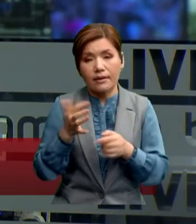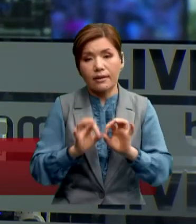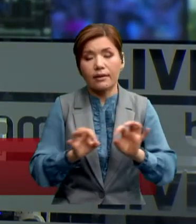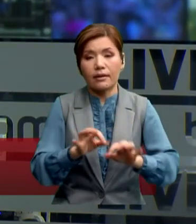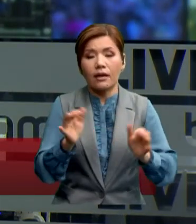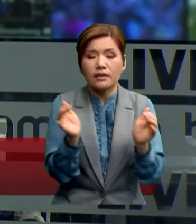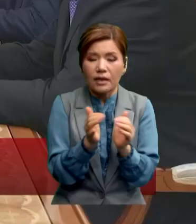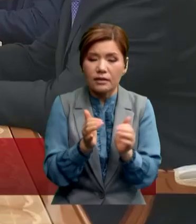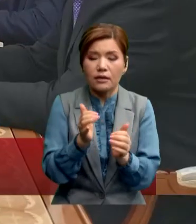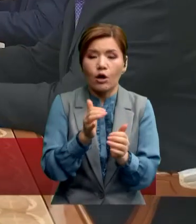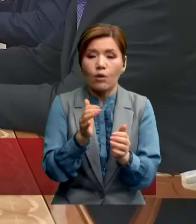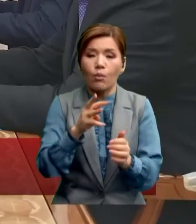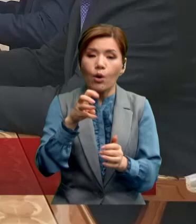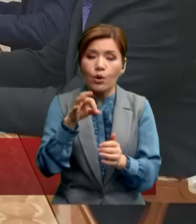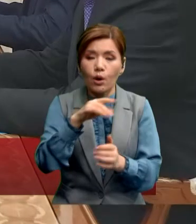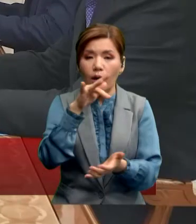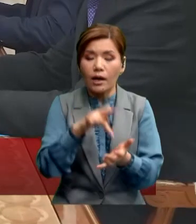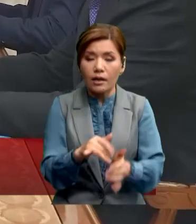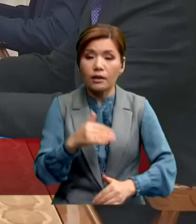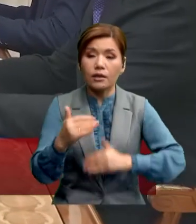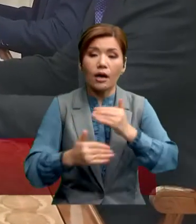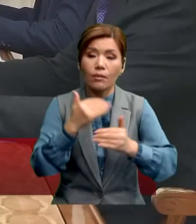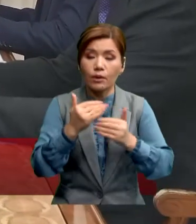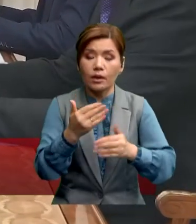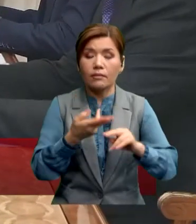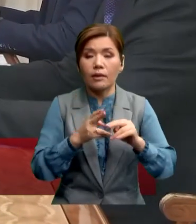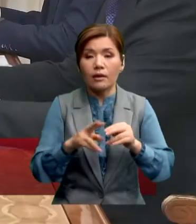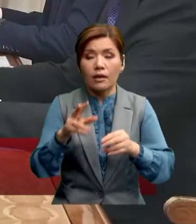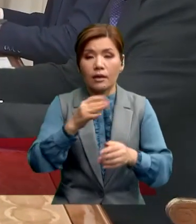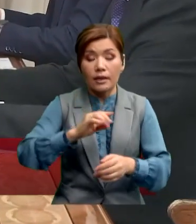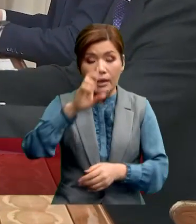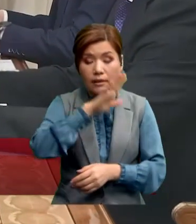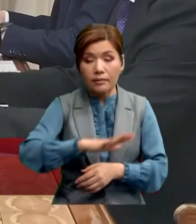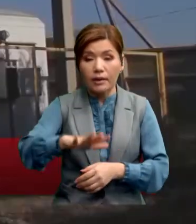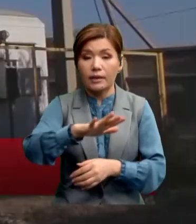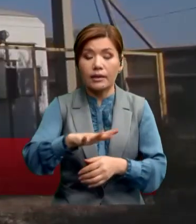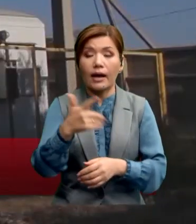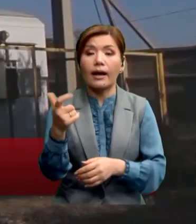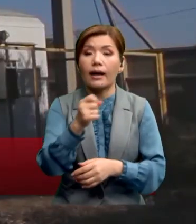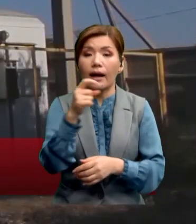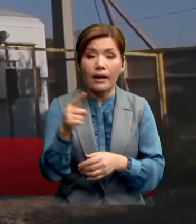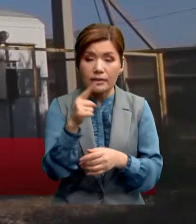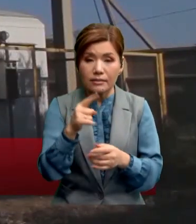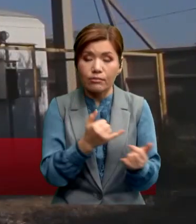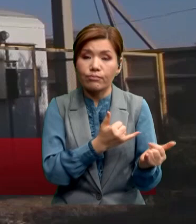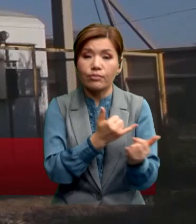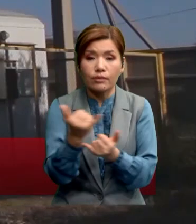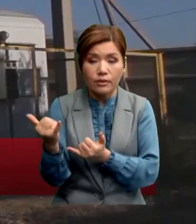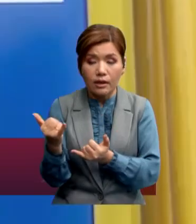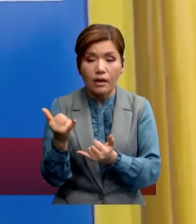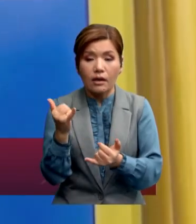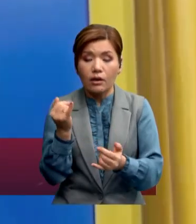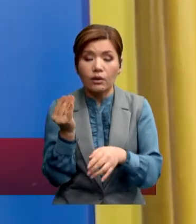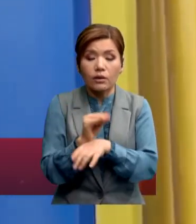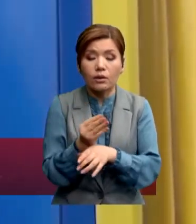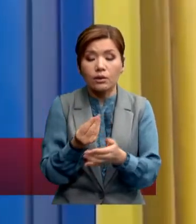және моноқалаларды дамытуға, ауыл ел бесігі жобасын іске асыруға, елді мекендерді газбен қамтамасыз етуге қосымша